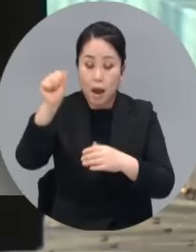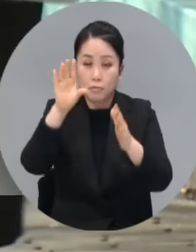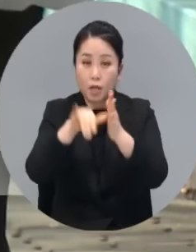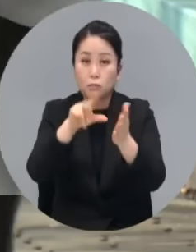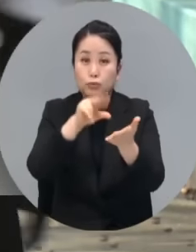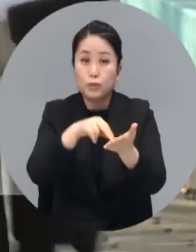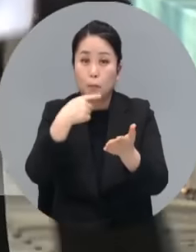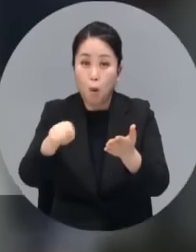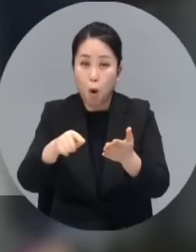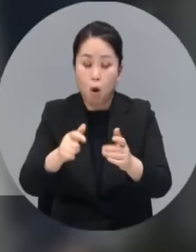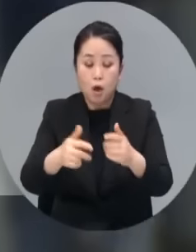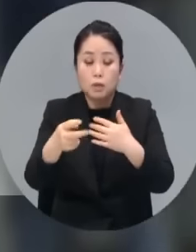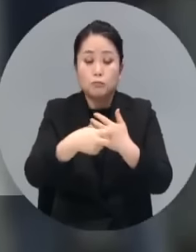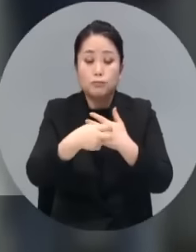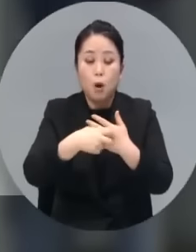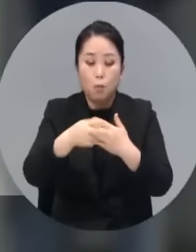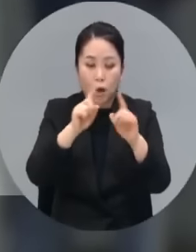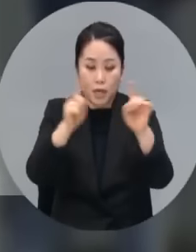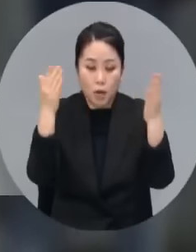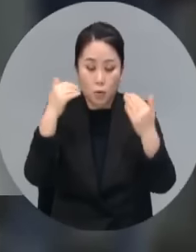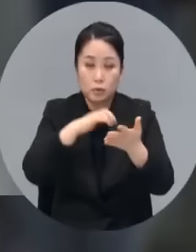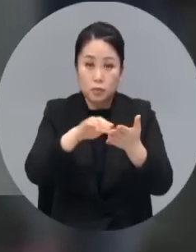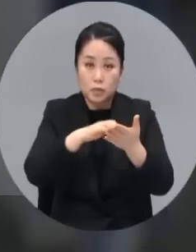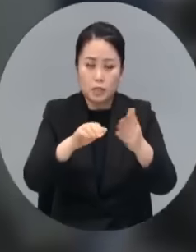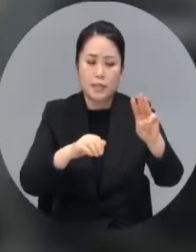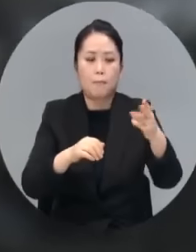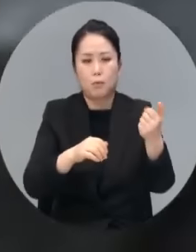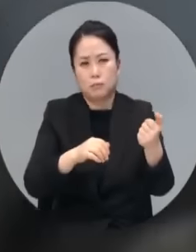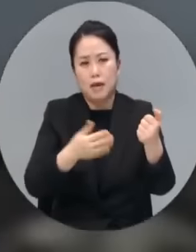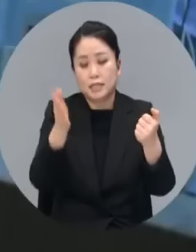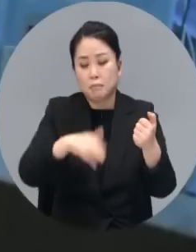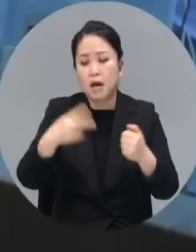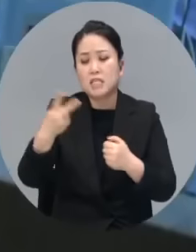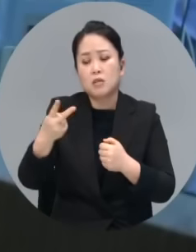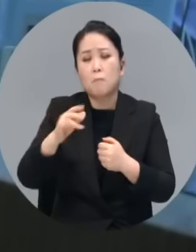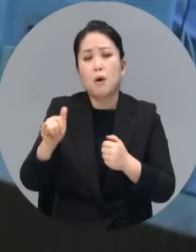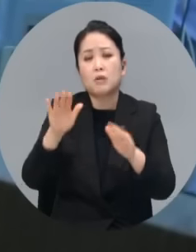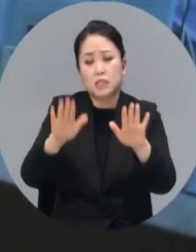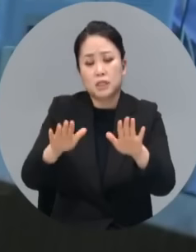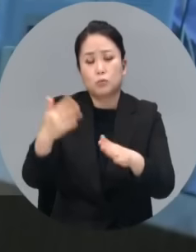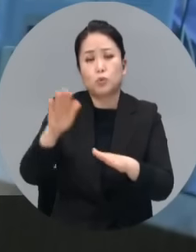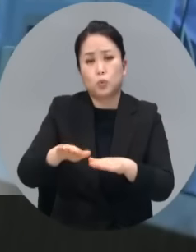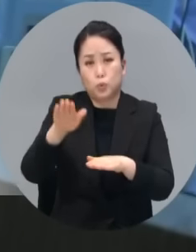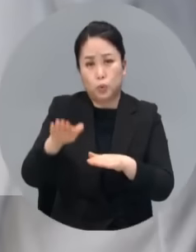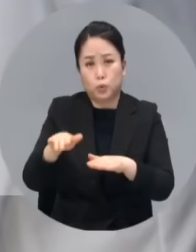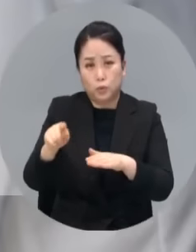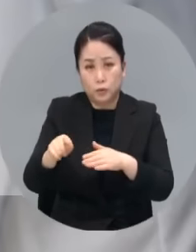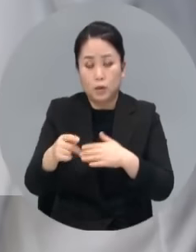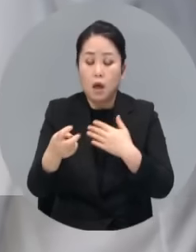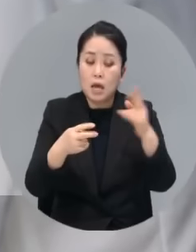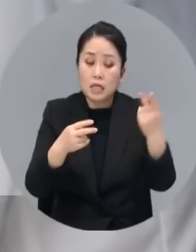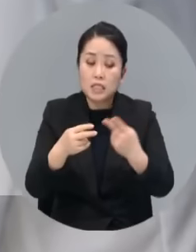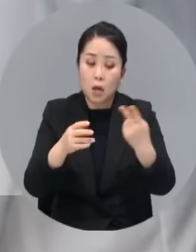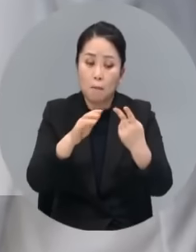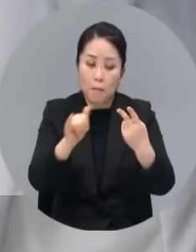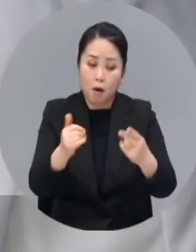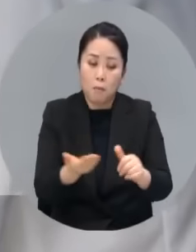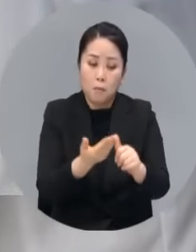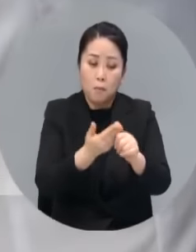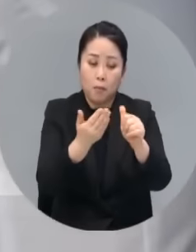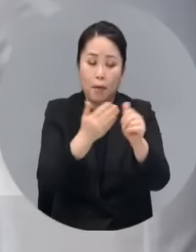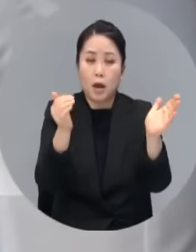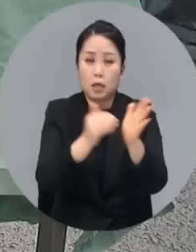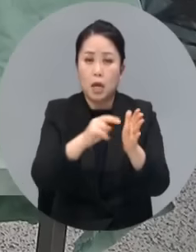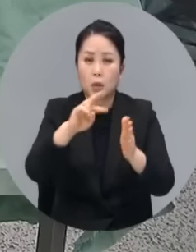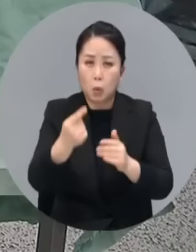확대 규모는 350명, 이번에는 2,000명 수준입니다. 의료계는 의사 2,000명을 양성해도 비인기, 필수